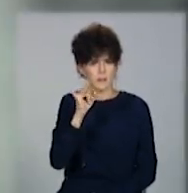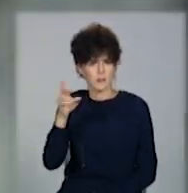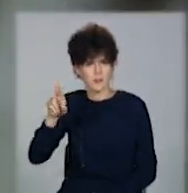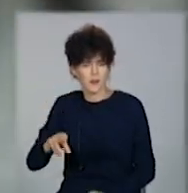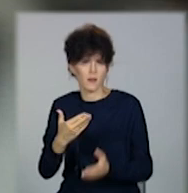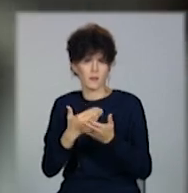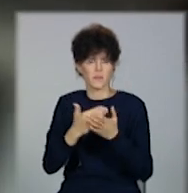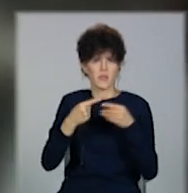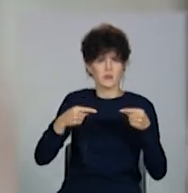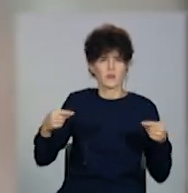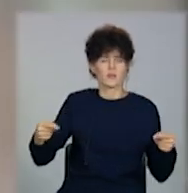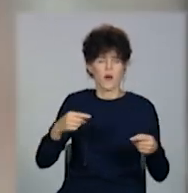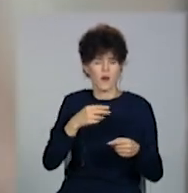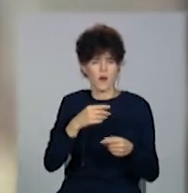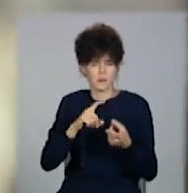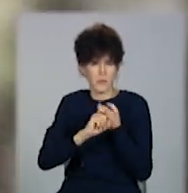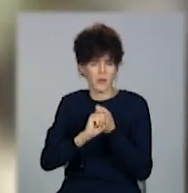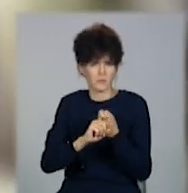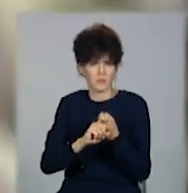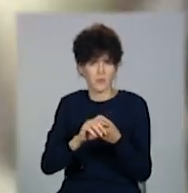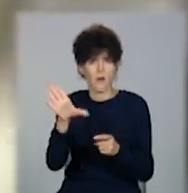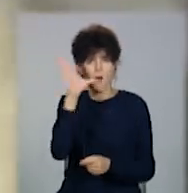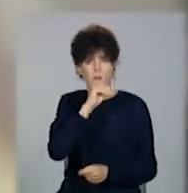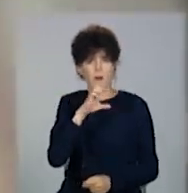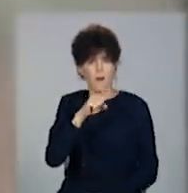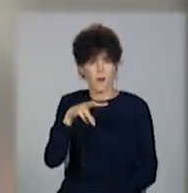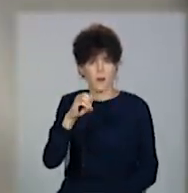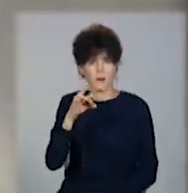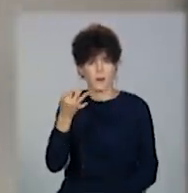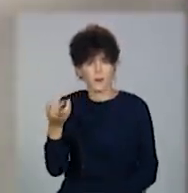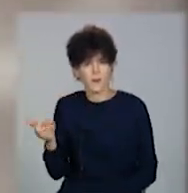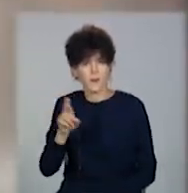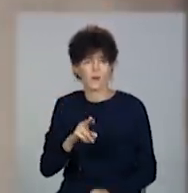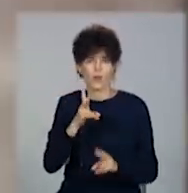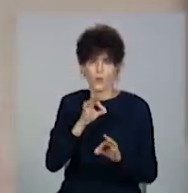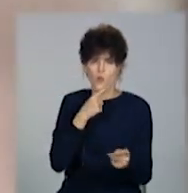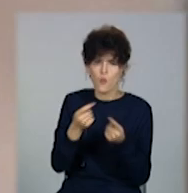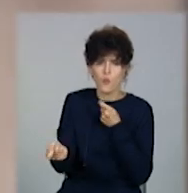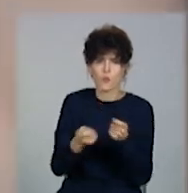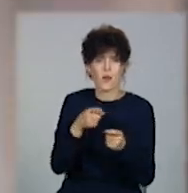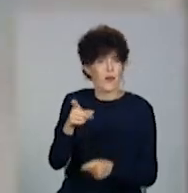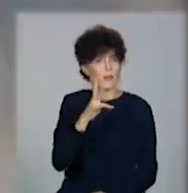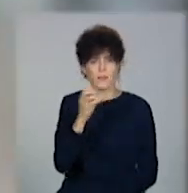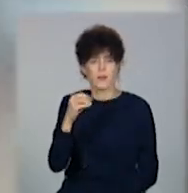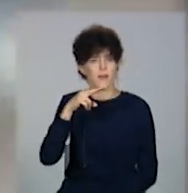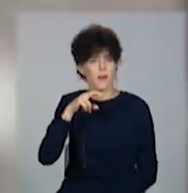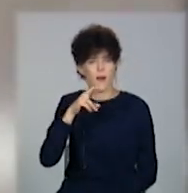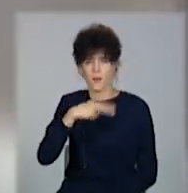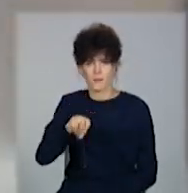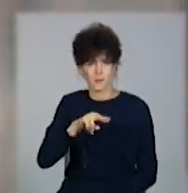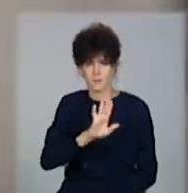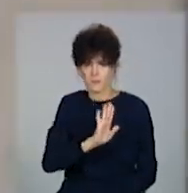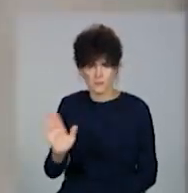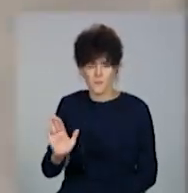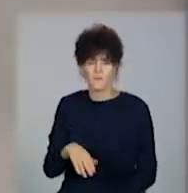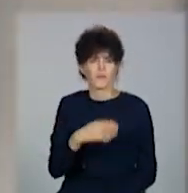того, укуси павука-вовка можуть викликати алергію. Але самі по собі ці членистоногі не отруйні, каже науковець. Це не